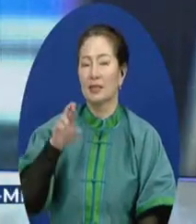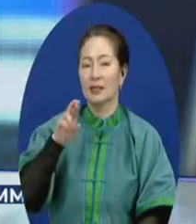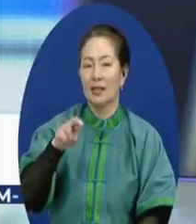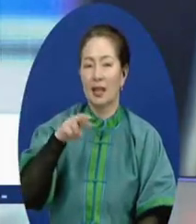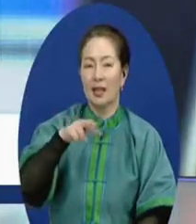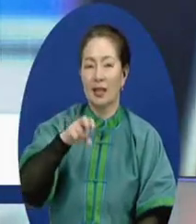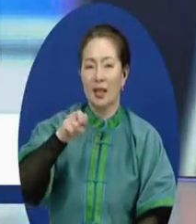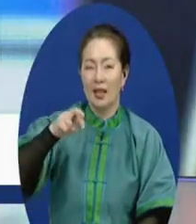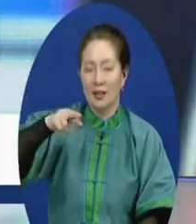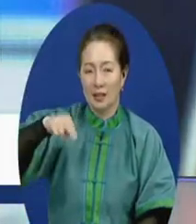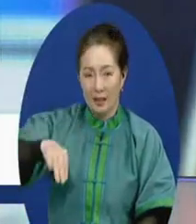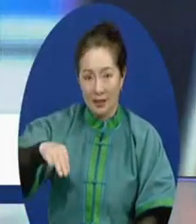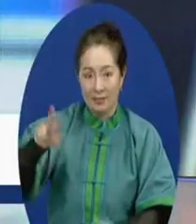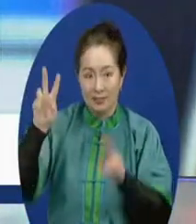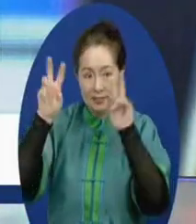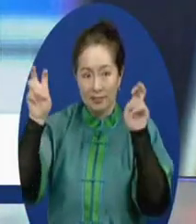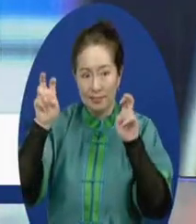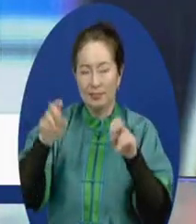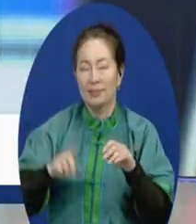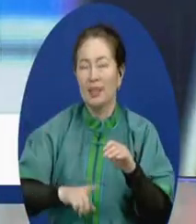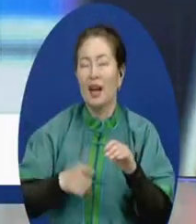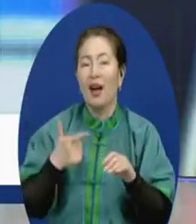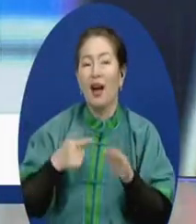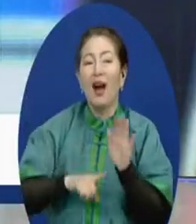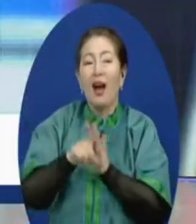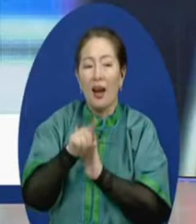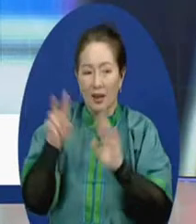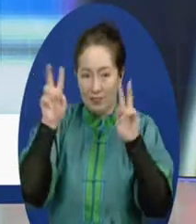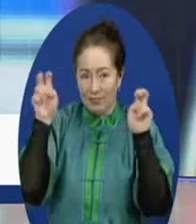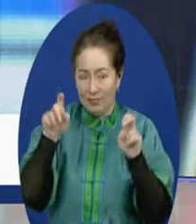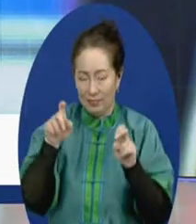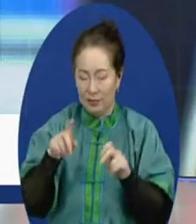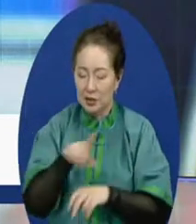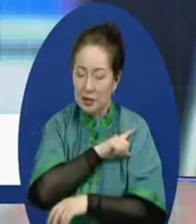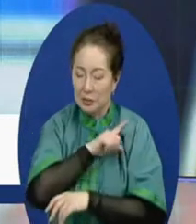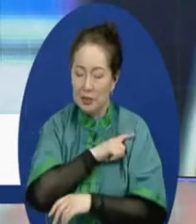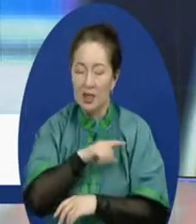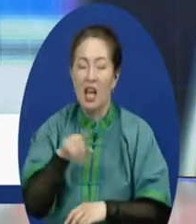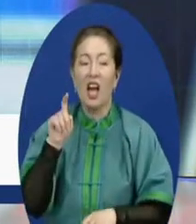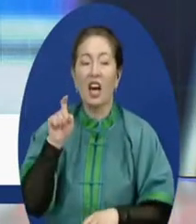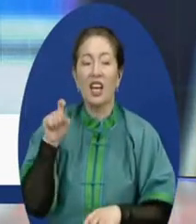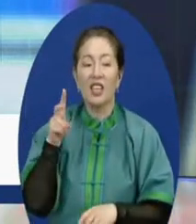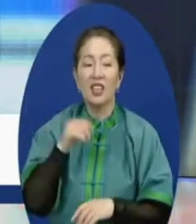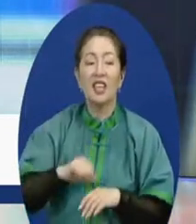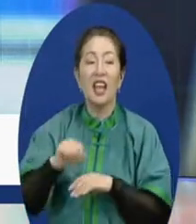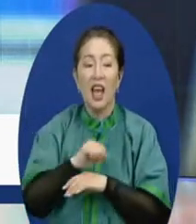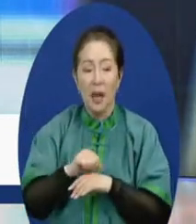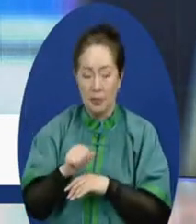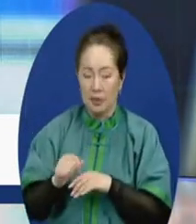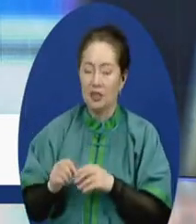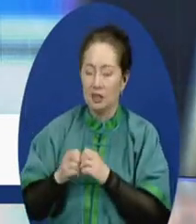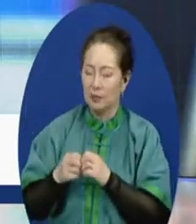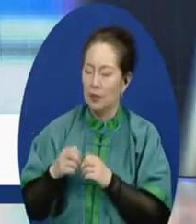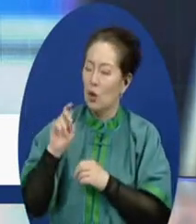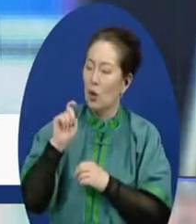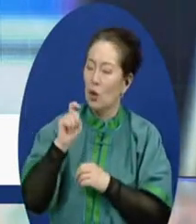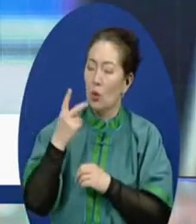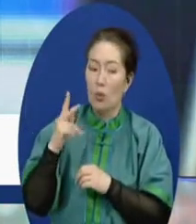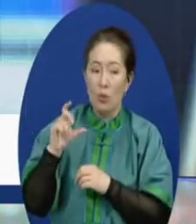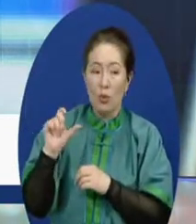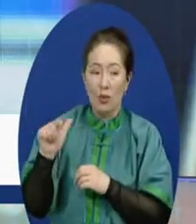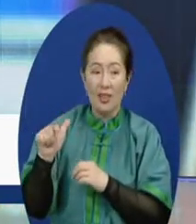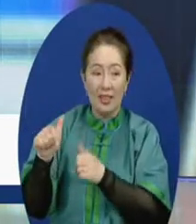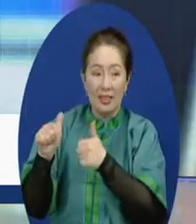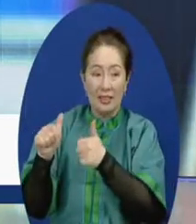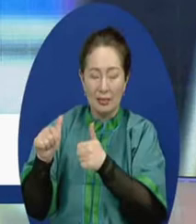Ялалтын гараа 2022 Магнусны хөвгдүүдийн шатар даамын тэмцээн хинтээ аймгийн өмнөд өдрөөс өмнөдлөө. Өмнөд өдрөөс өмнө цэцэрлэг, хүмүүнлэг, эрүүл жирэг бүтээлч Монгол